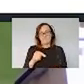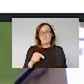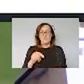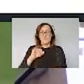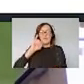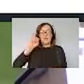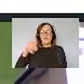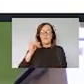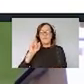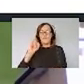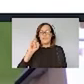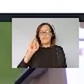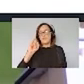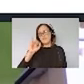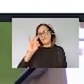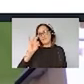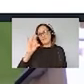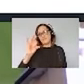rozłączę,